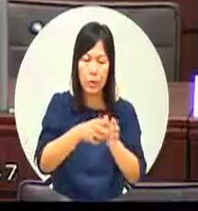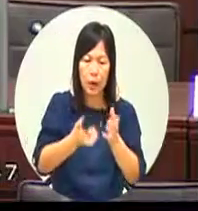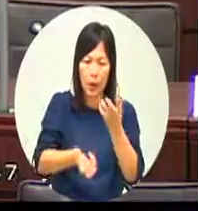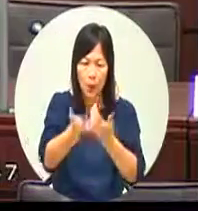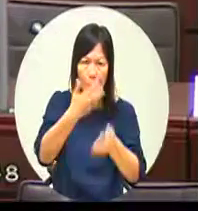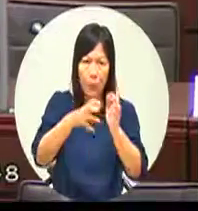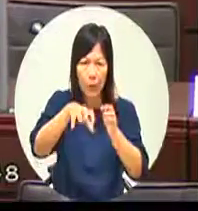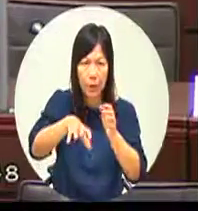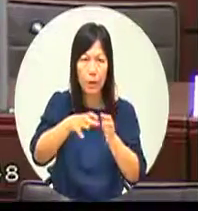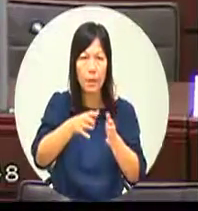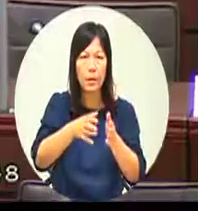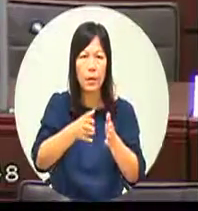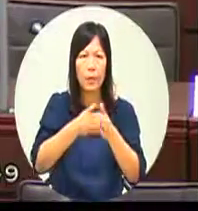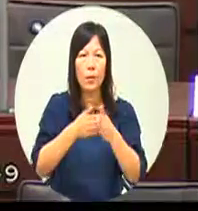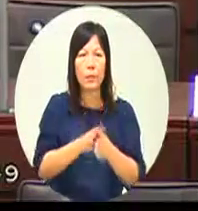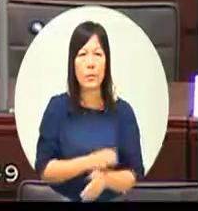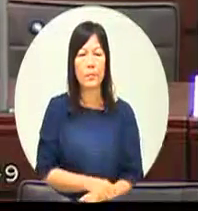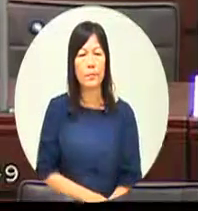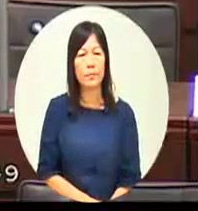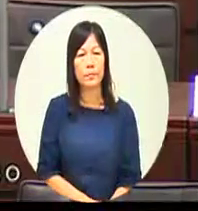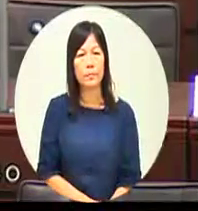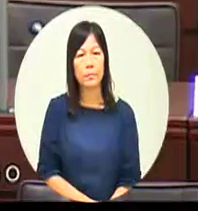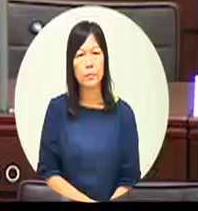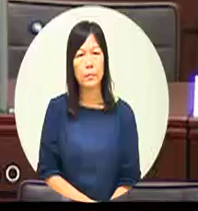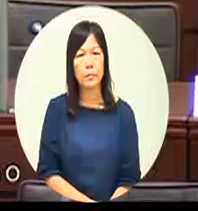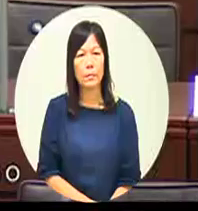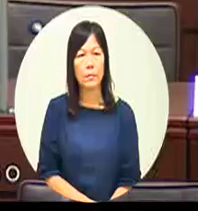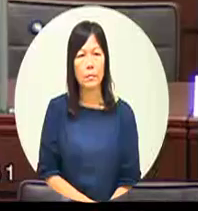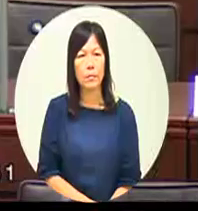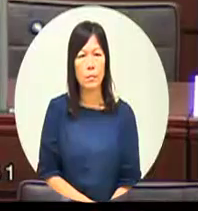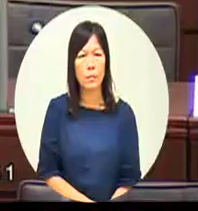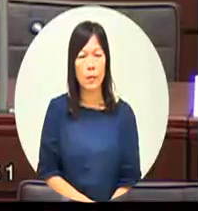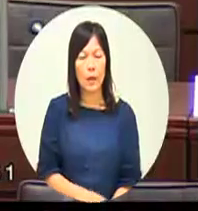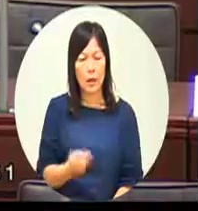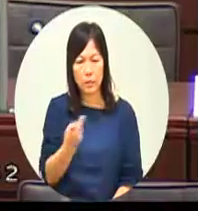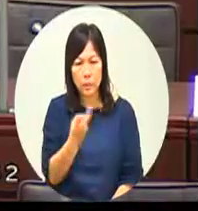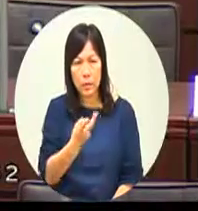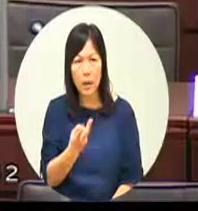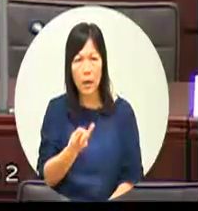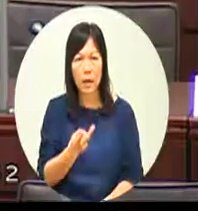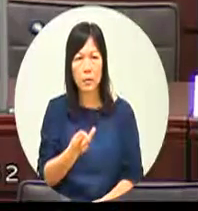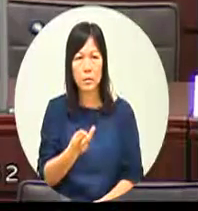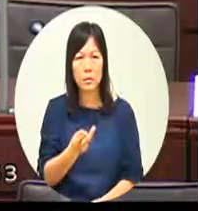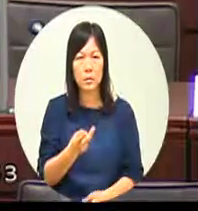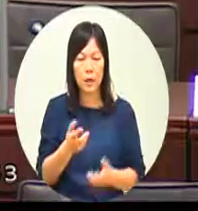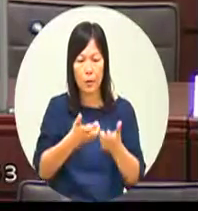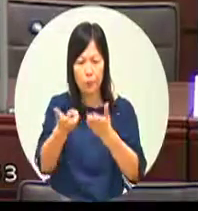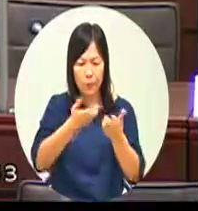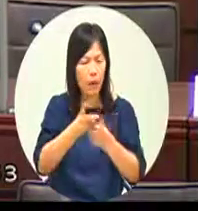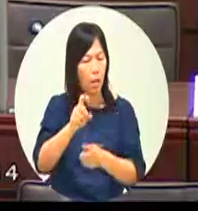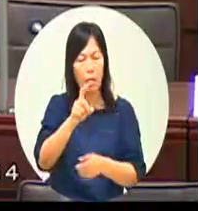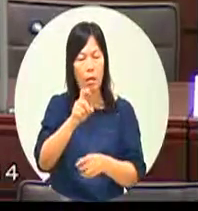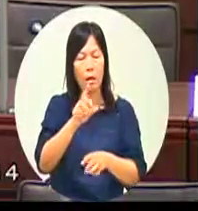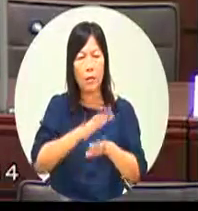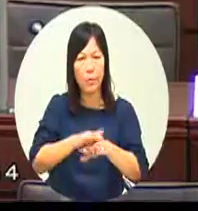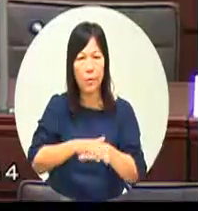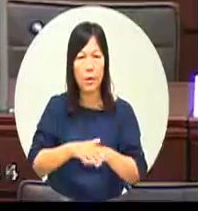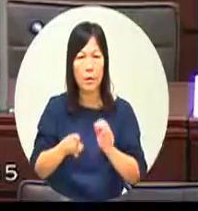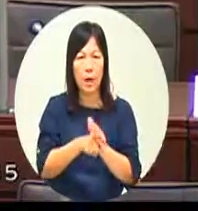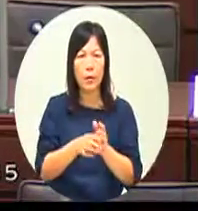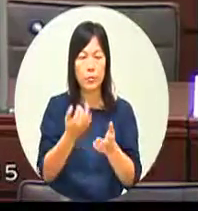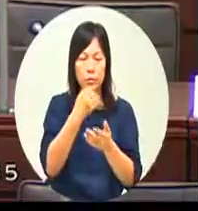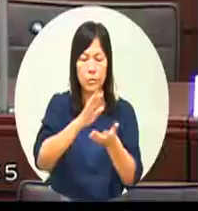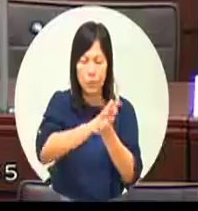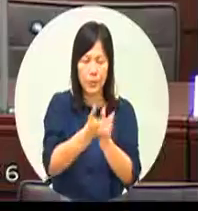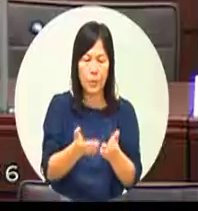厂这边废弃物进了焚化厂之后，这两个其实是没有办法分开的，因为它都进到储